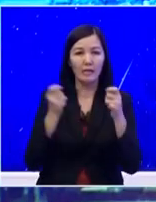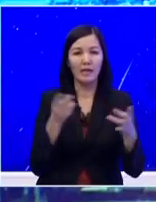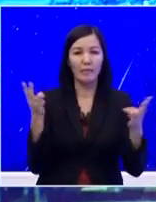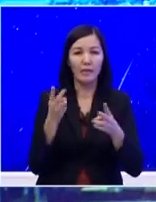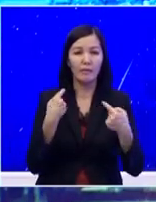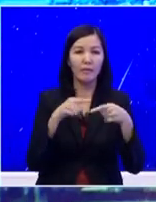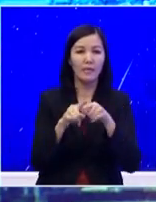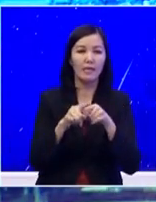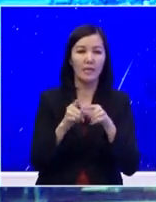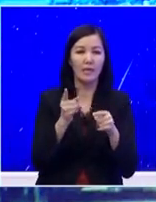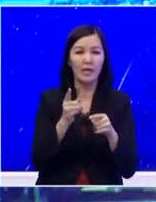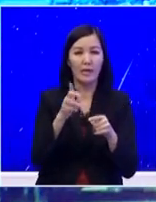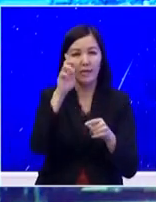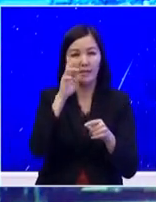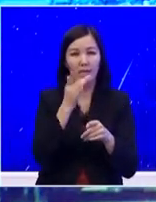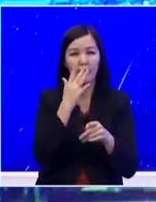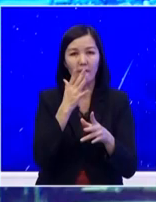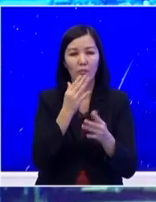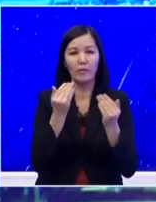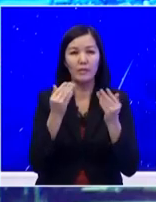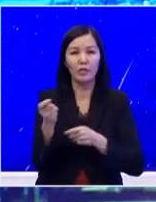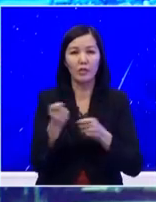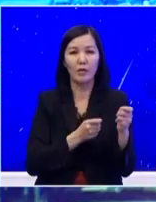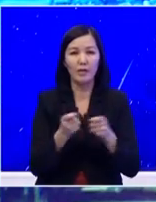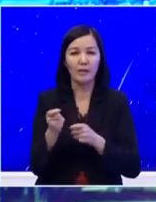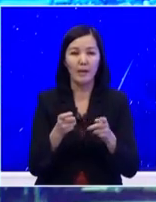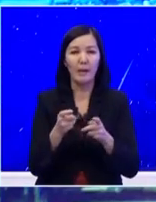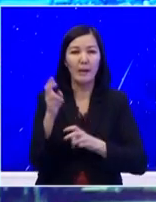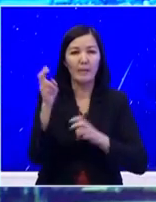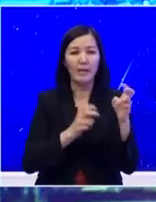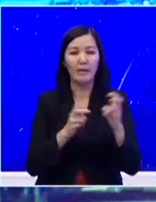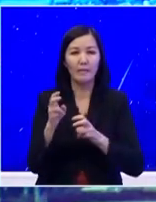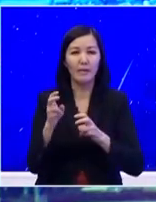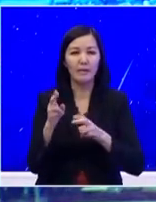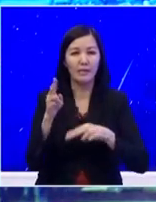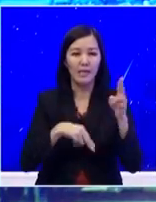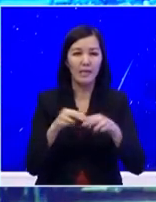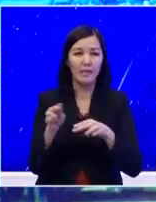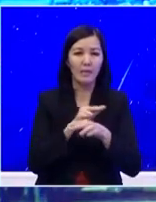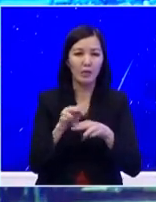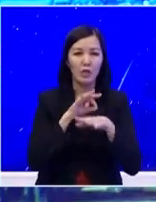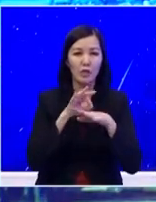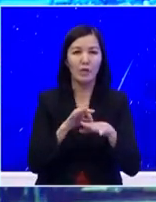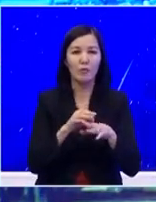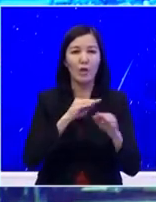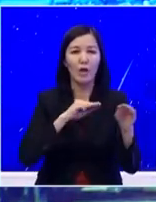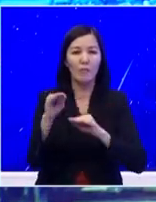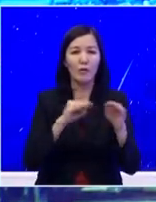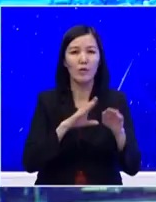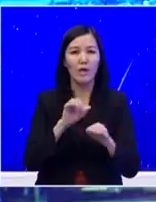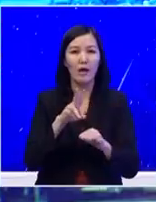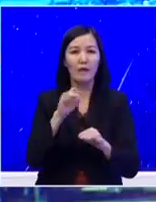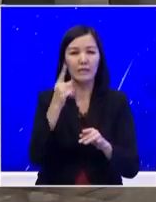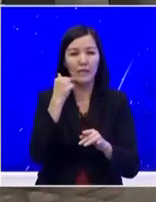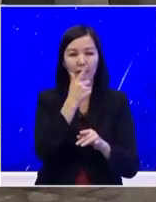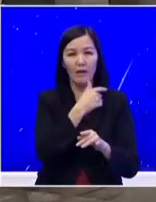необходимая техника из стран Европы. Сейчас руководство предприятия проводит строительно-монтажные работы. Оборудование из Австрии, Италии